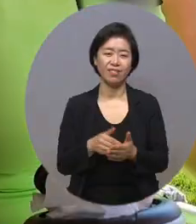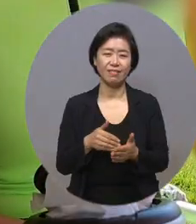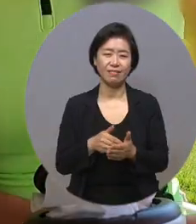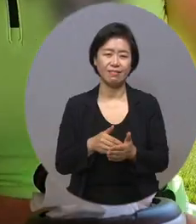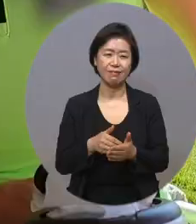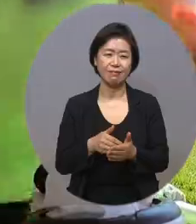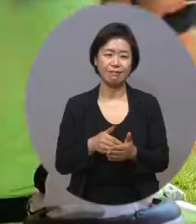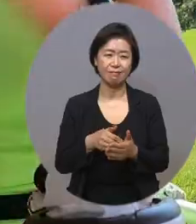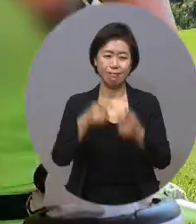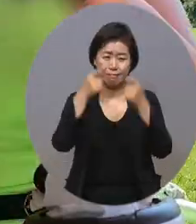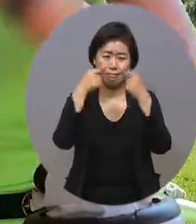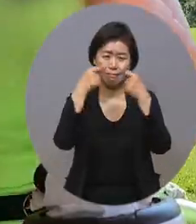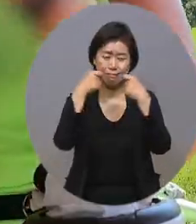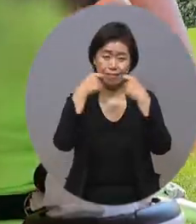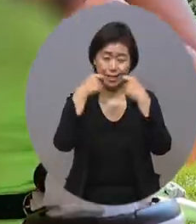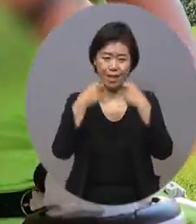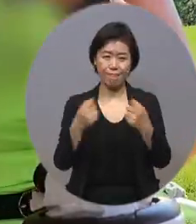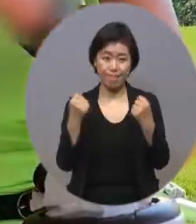왕왕왕왕왕. 조금만 힘내십시오.